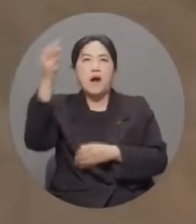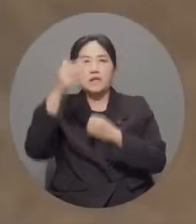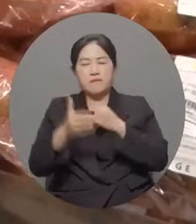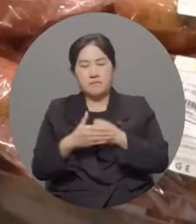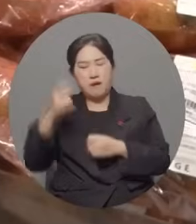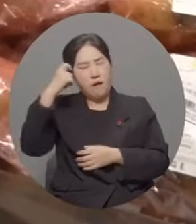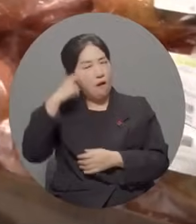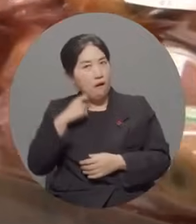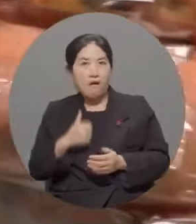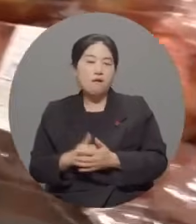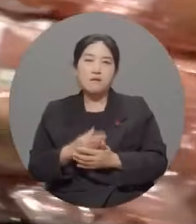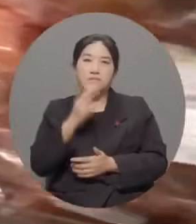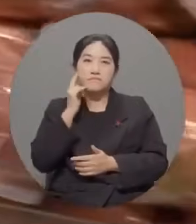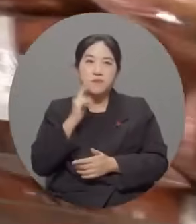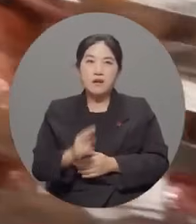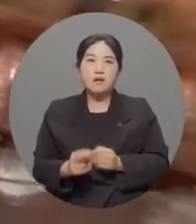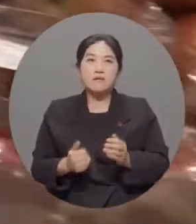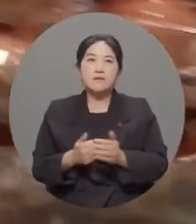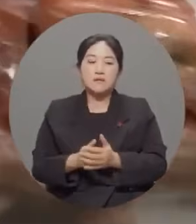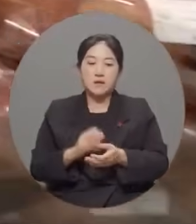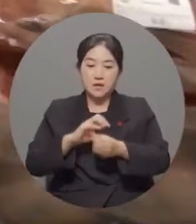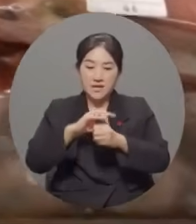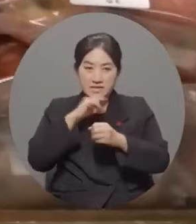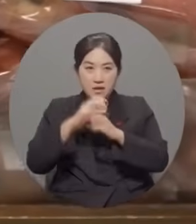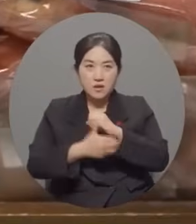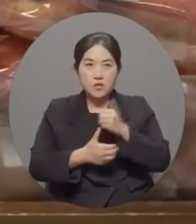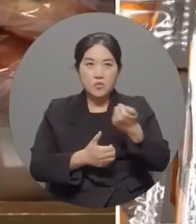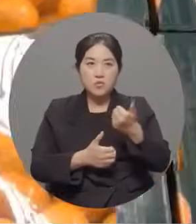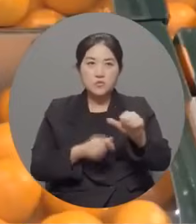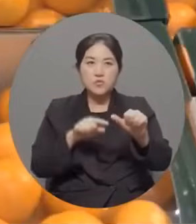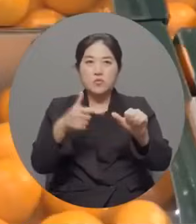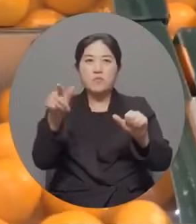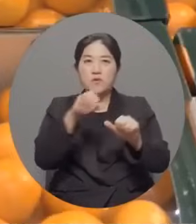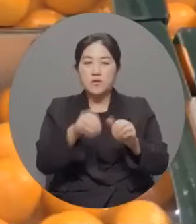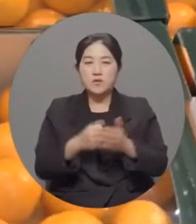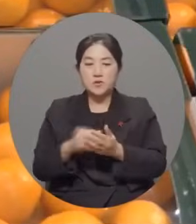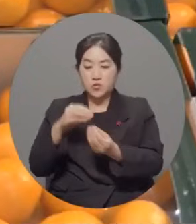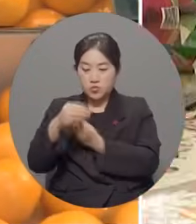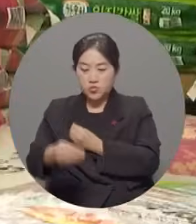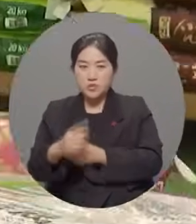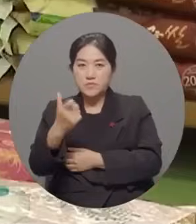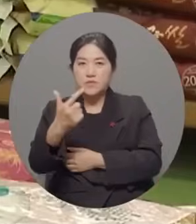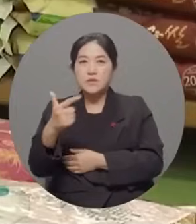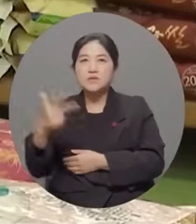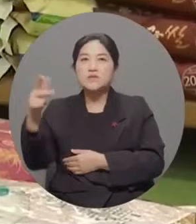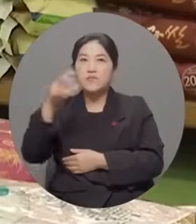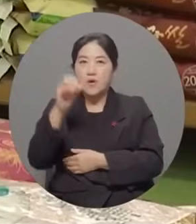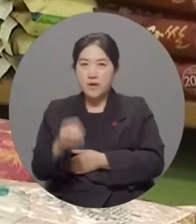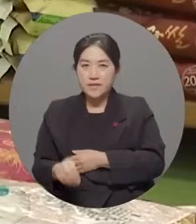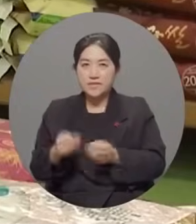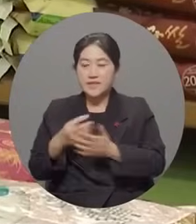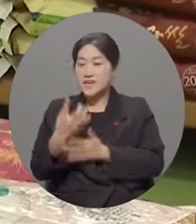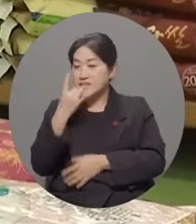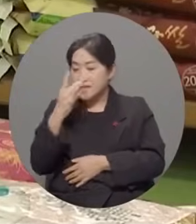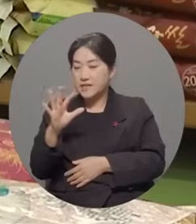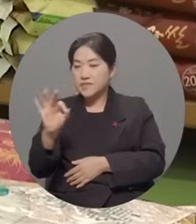큽니다. 품목별로 보면 사과는 55.5%, 귤은 16.7%,